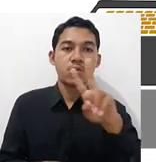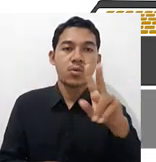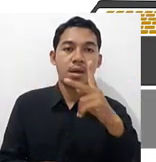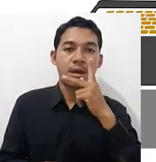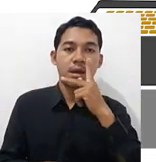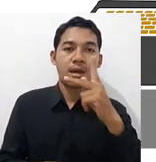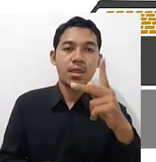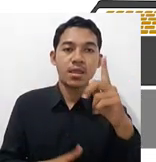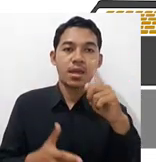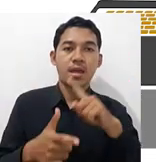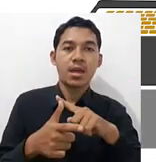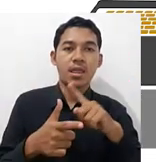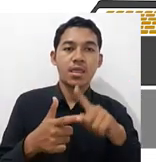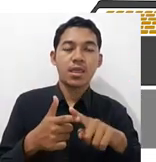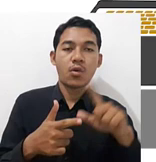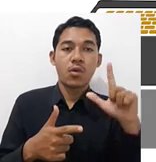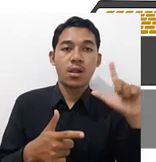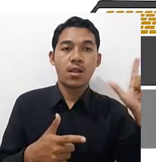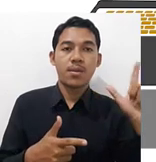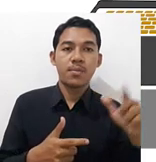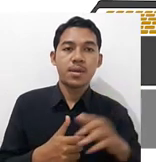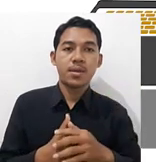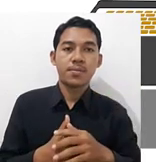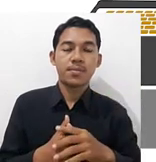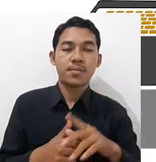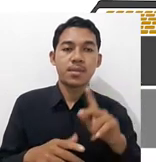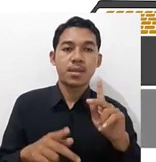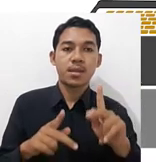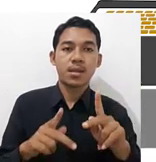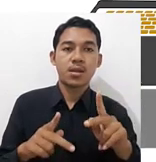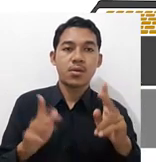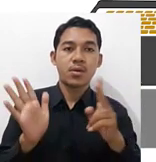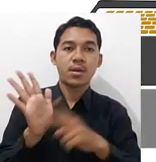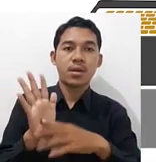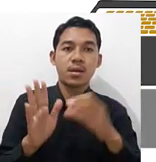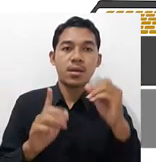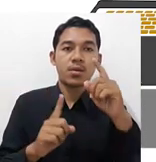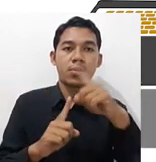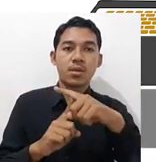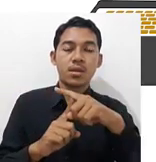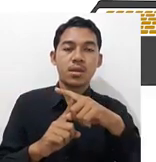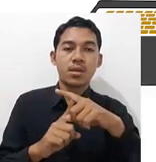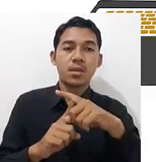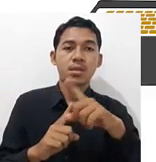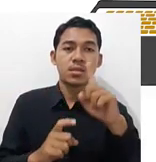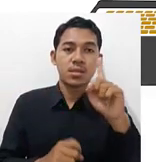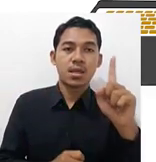atau lebih input. Nah, sedangkan gerbang logika NOT cuman 1.